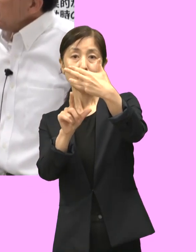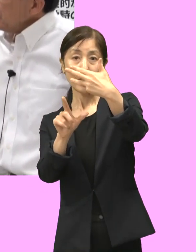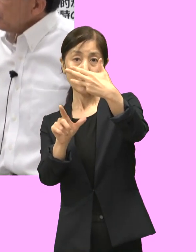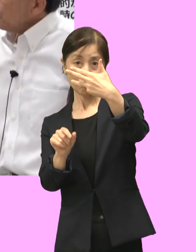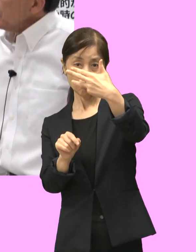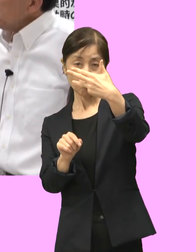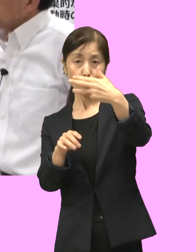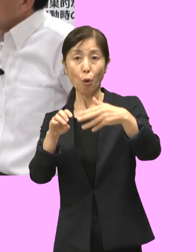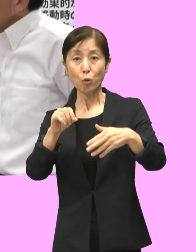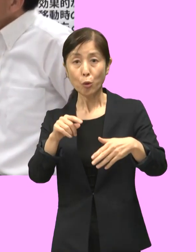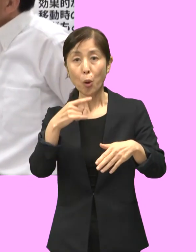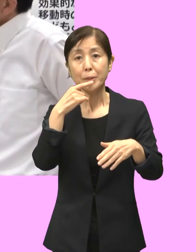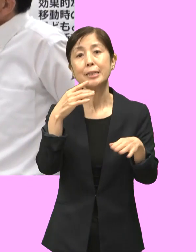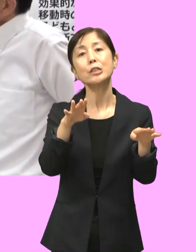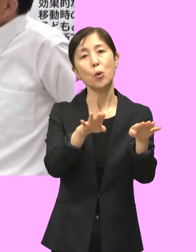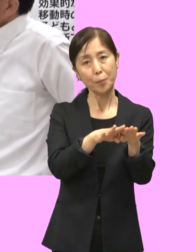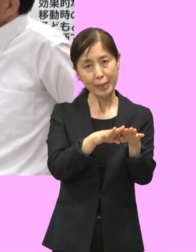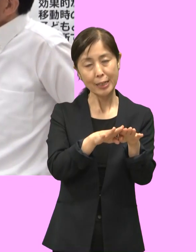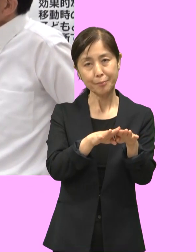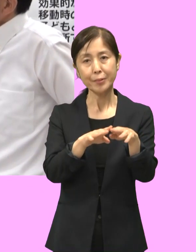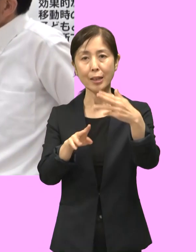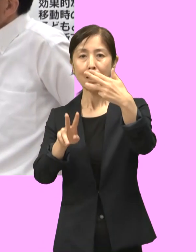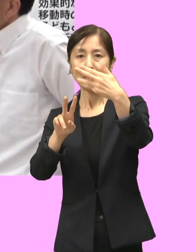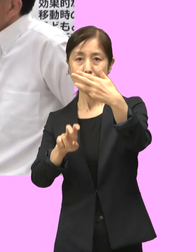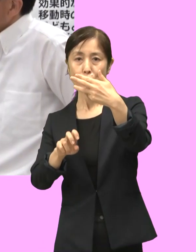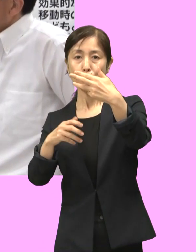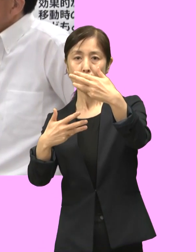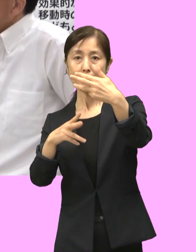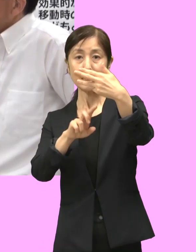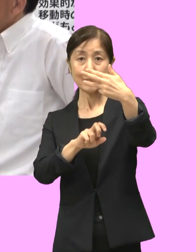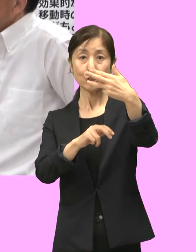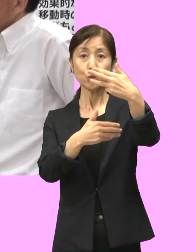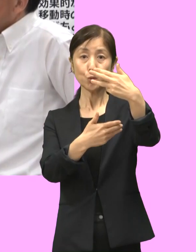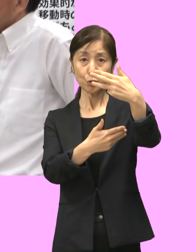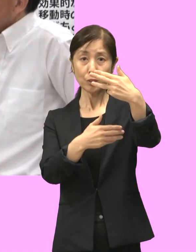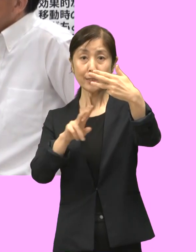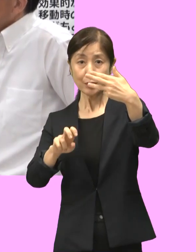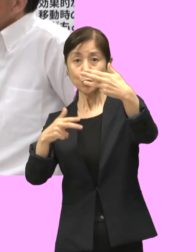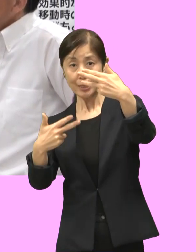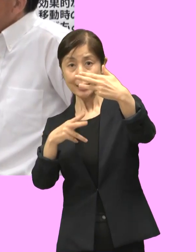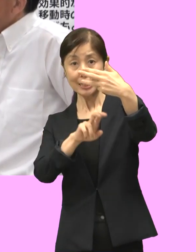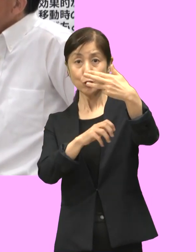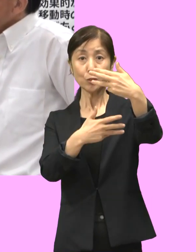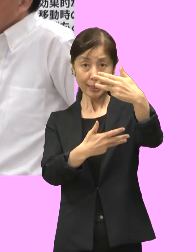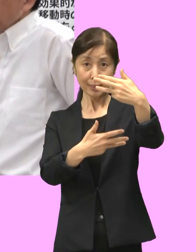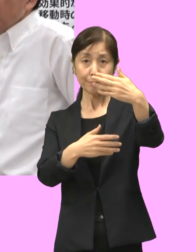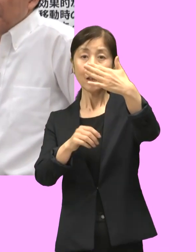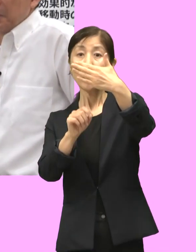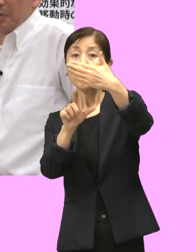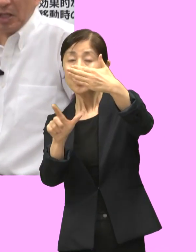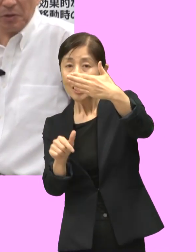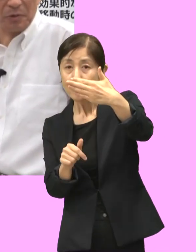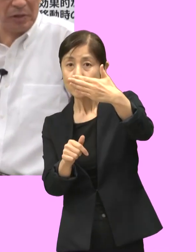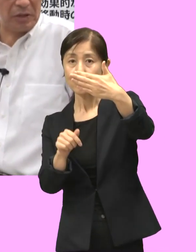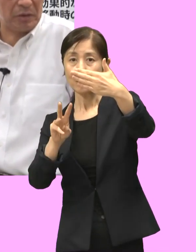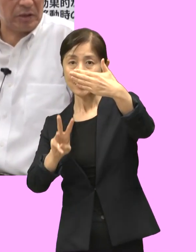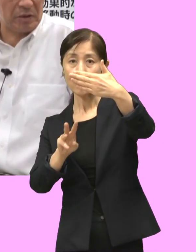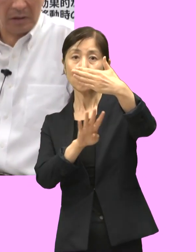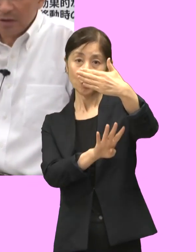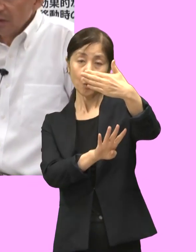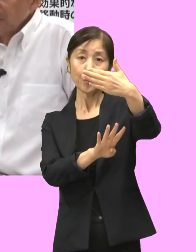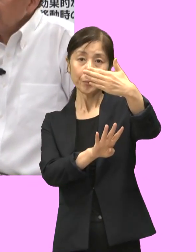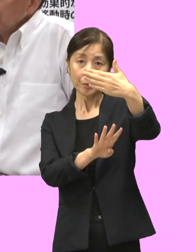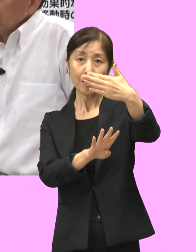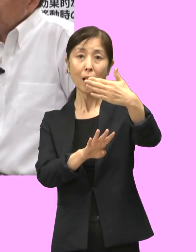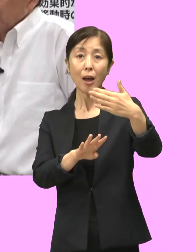8月の土日ですね、8月の27、28と9月の3、4の 土日は最初の土日と同じ